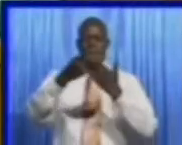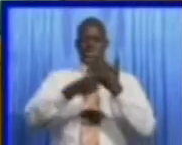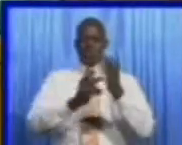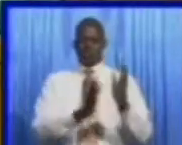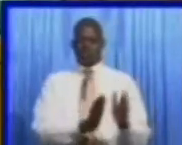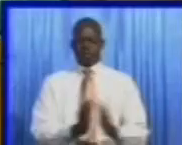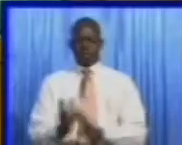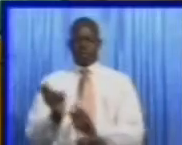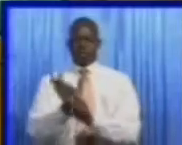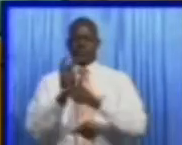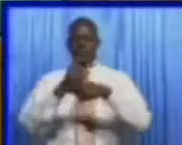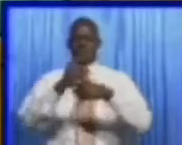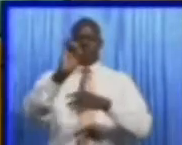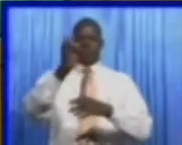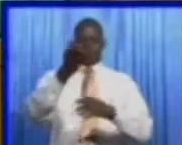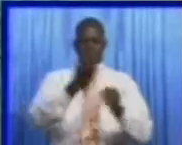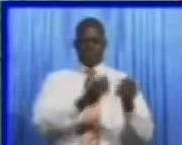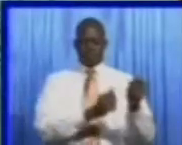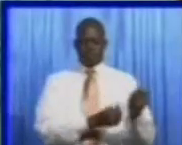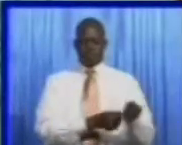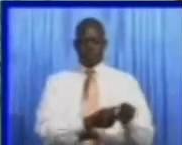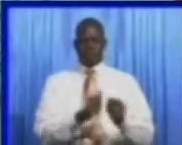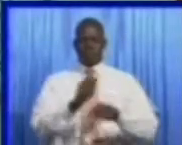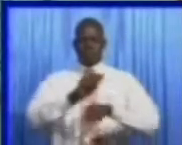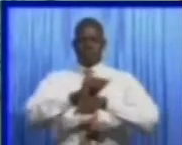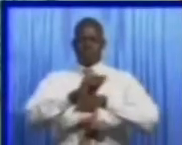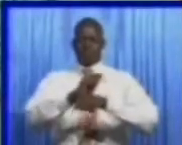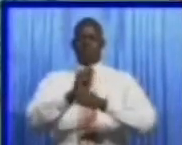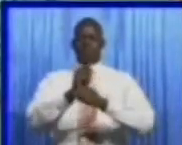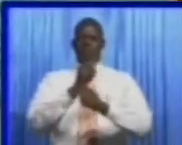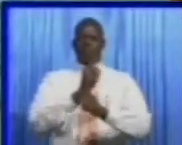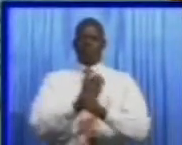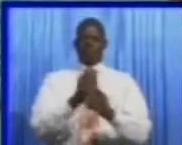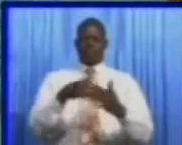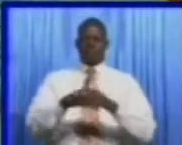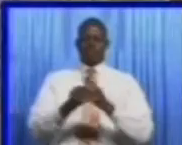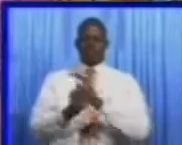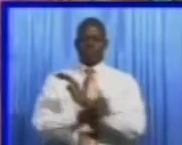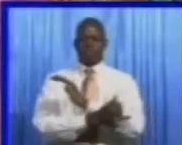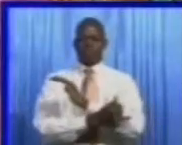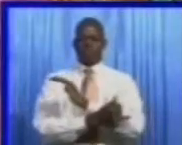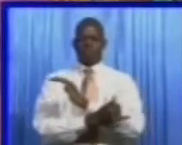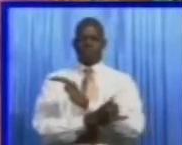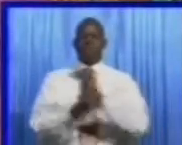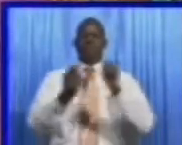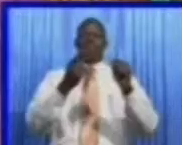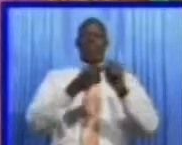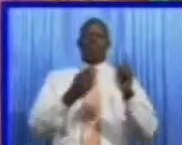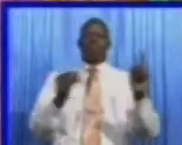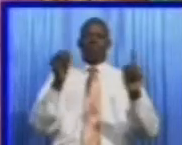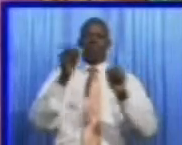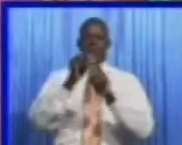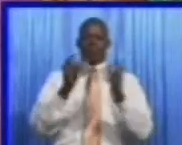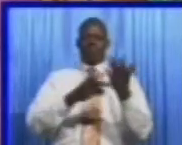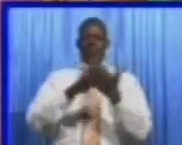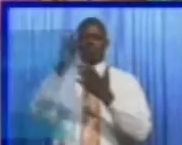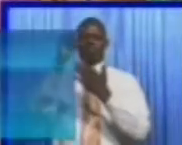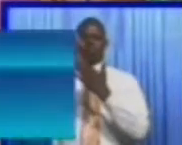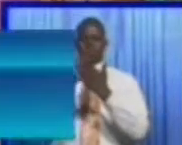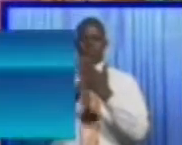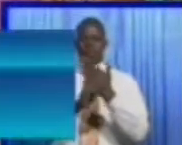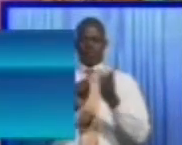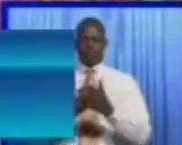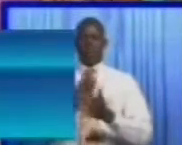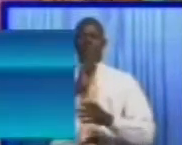d'amélioration de la productivité agricole des petits exploitants dans notre pays. Le premier objectif donc de ce projet, c'est